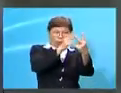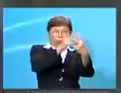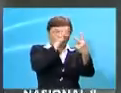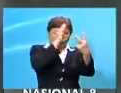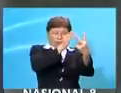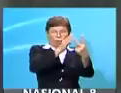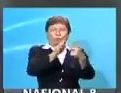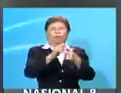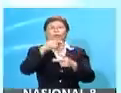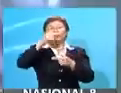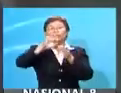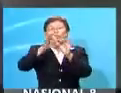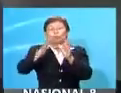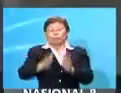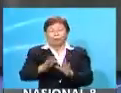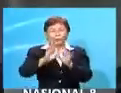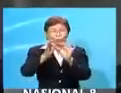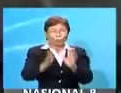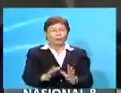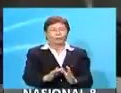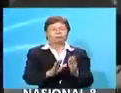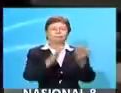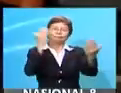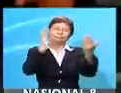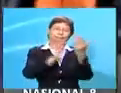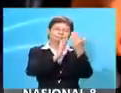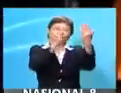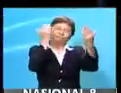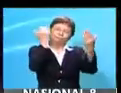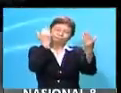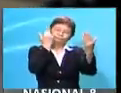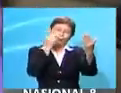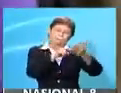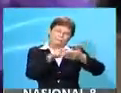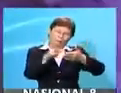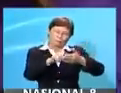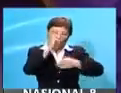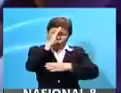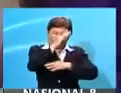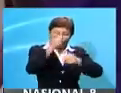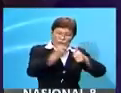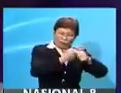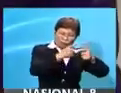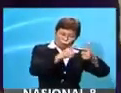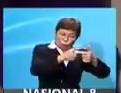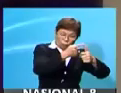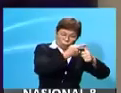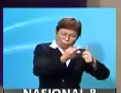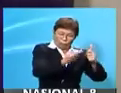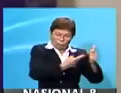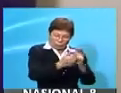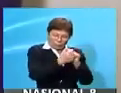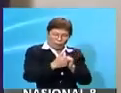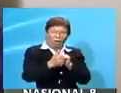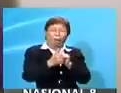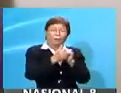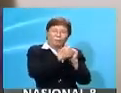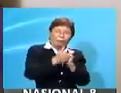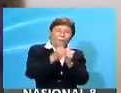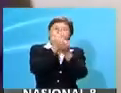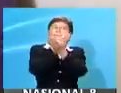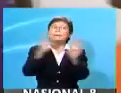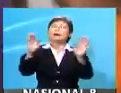jurubahasa di hadapan majistret Siti Khairiah Abdul Razak mengikut pertuduhan pertama dan kedua mereka bersama beberapa orang yang masih